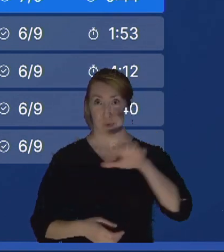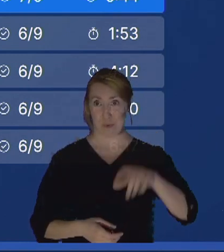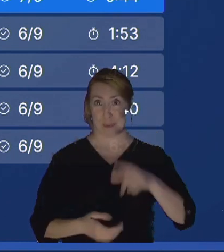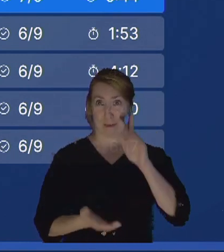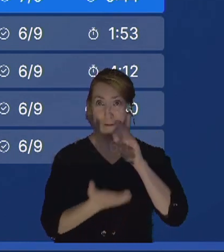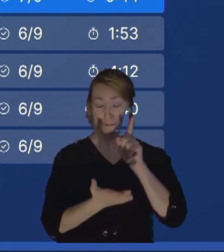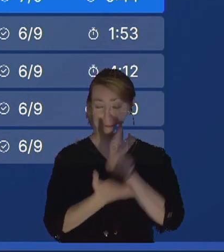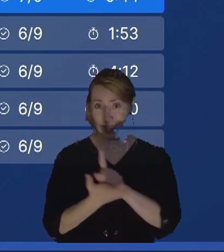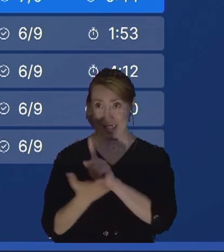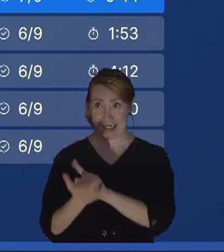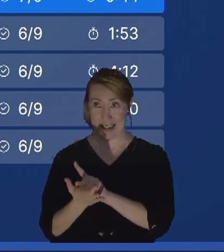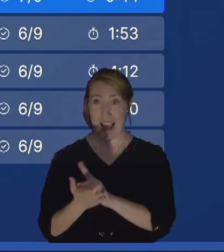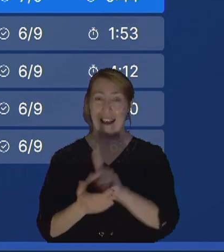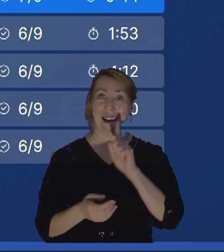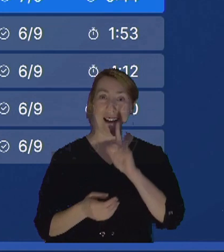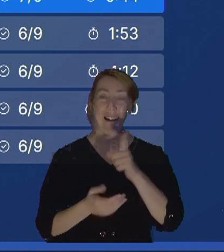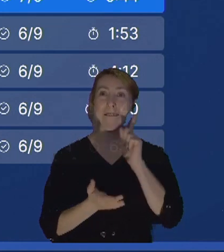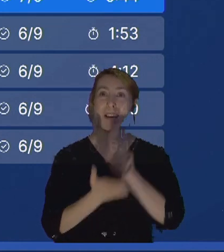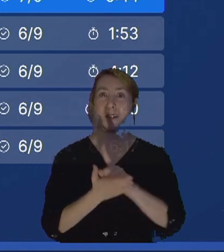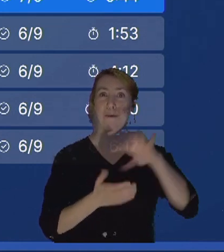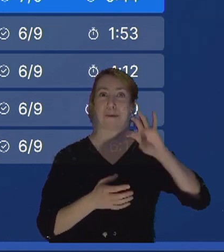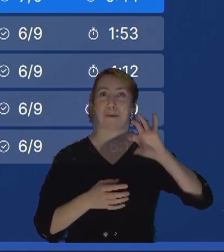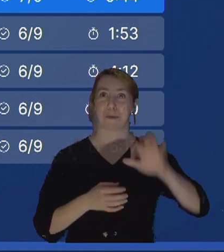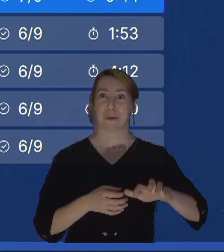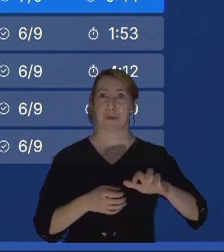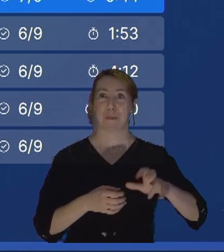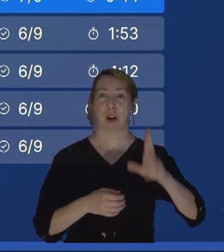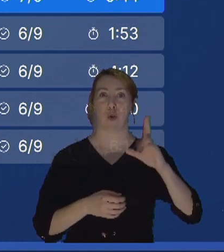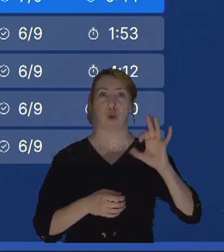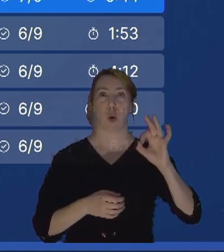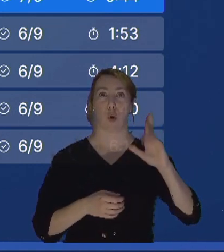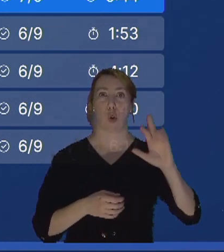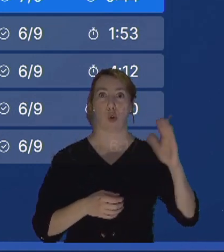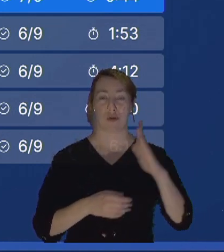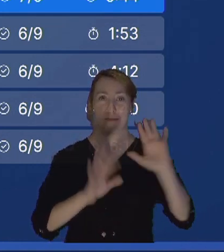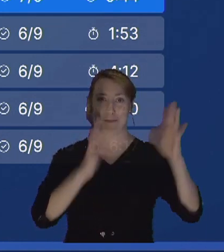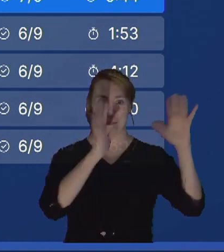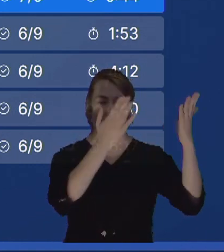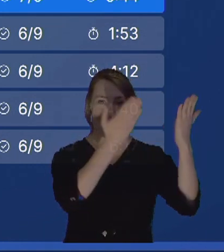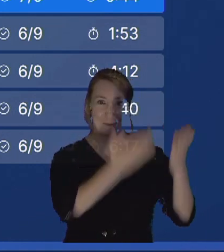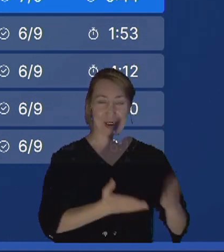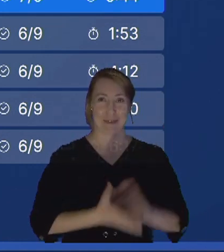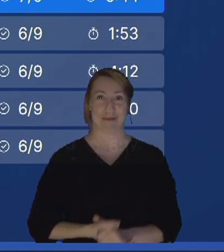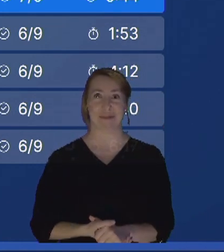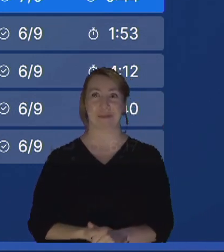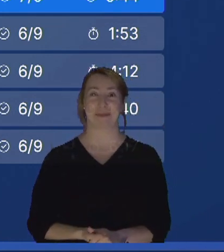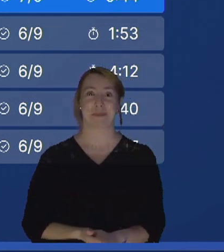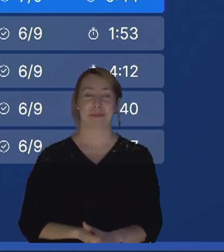zwycięzcami, ale wygrała grupa Kokosza. Wielkie brawa.